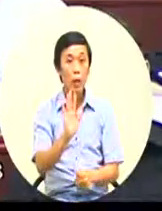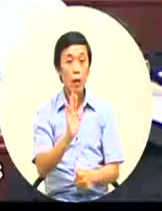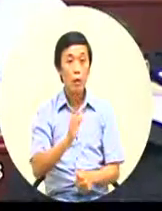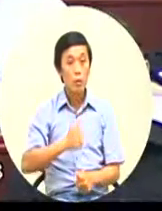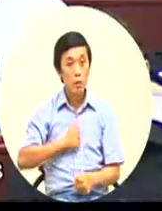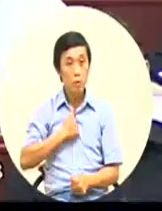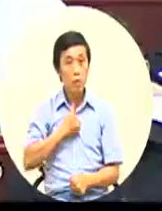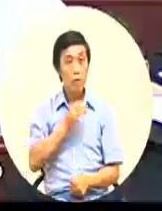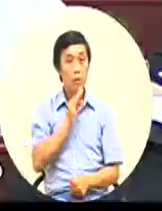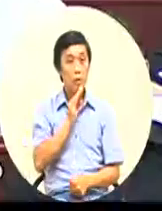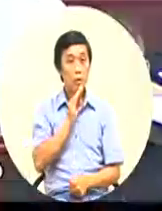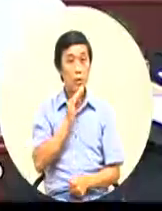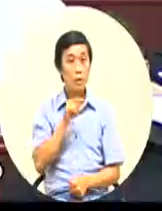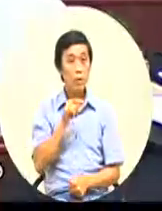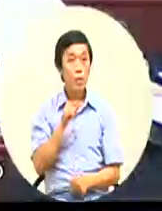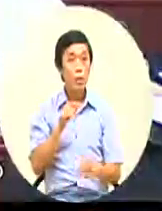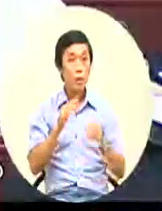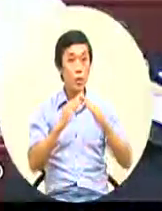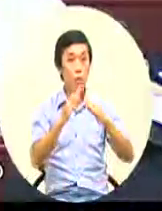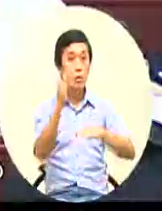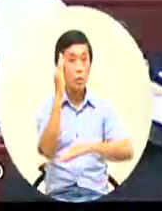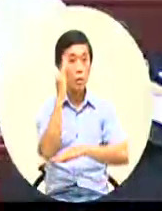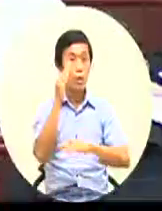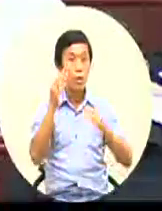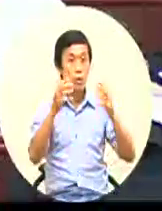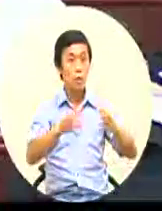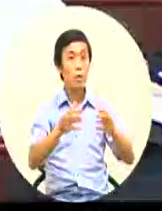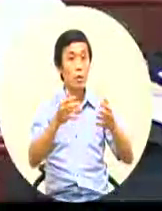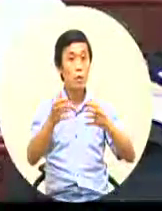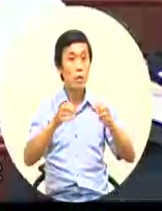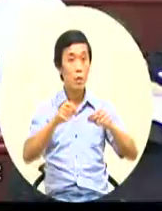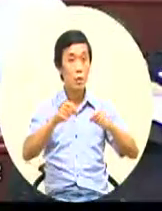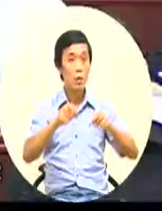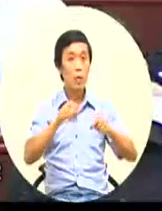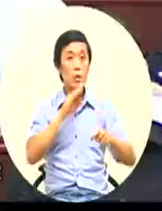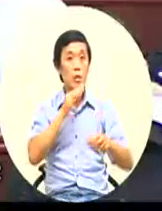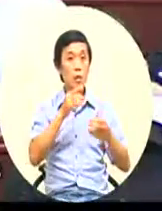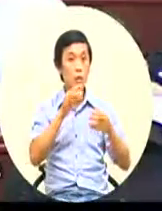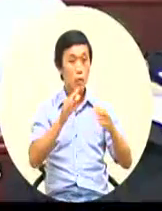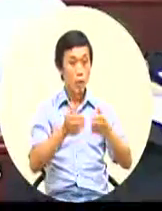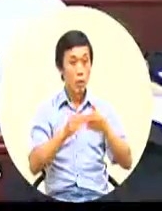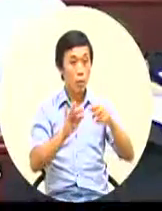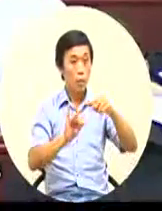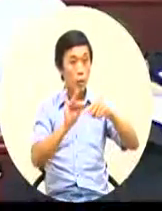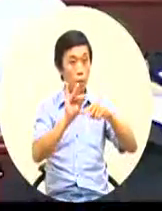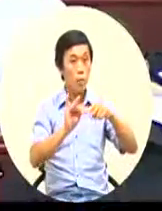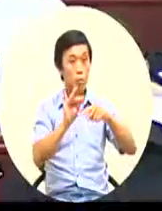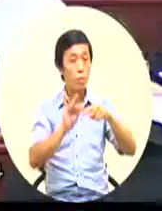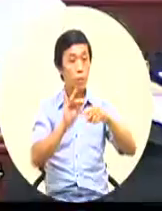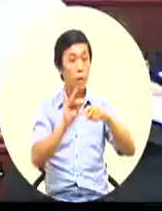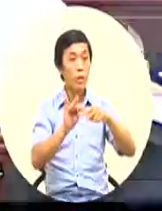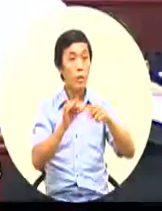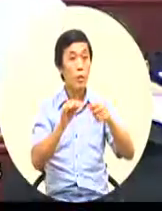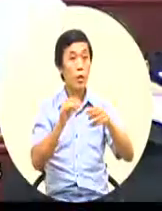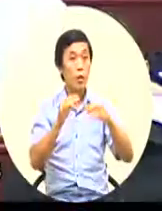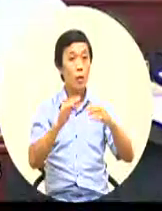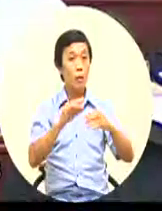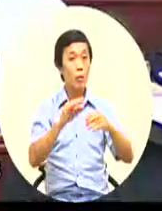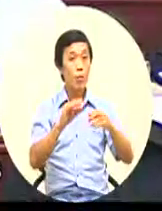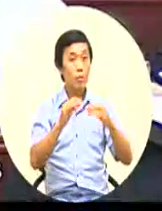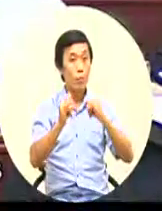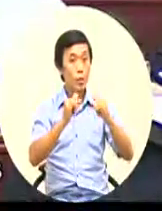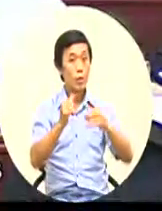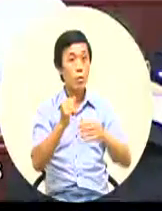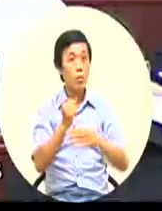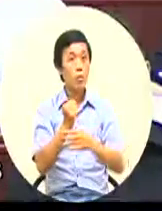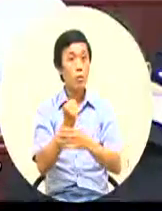吗？一个市政建设一定要到100%所有人民都同意，这个市政建设才能推，安尼代志敢